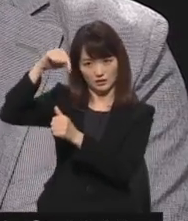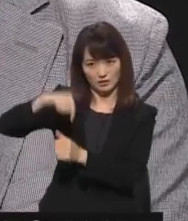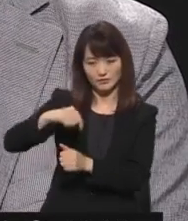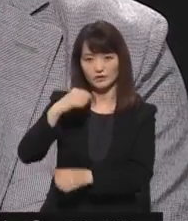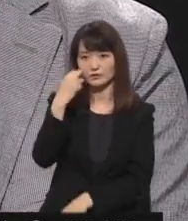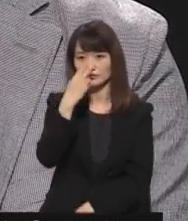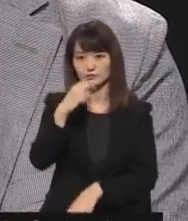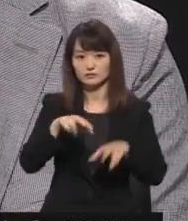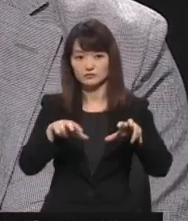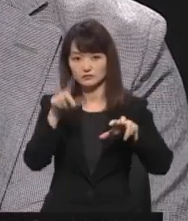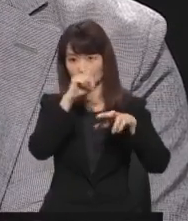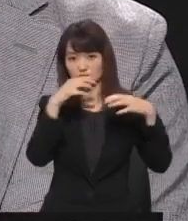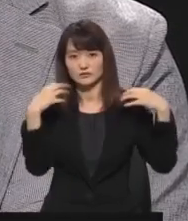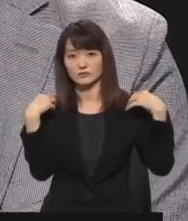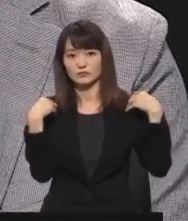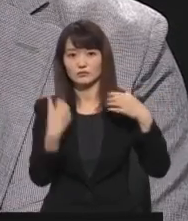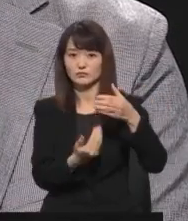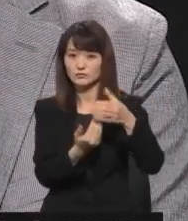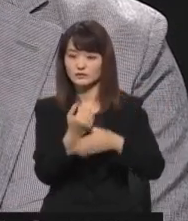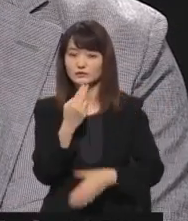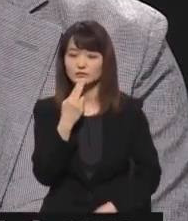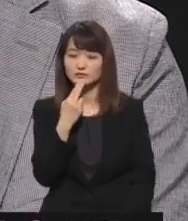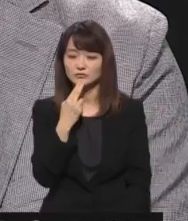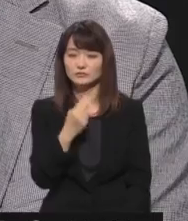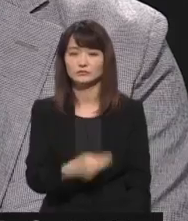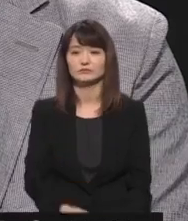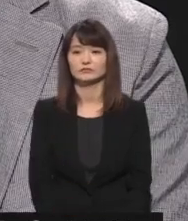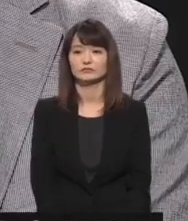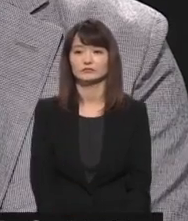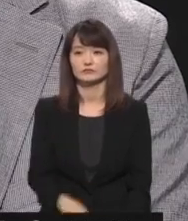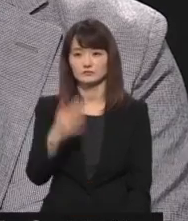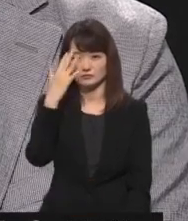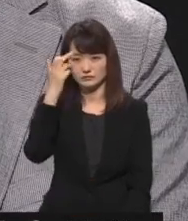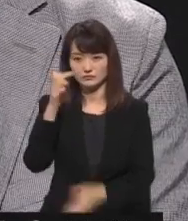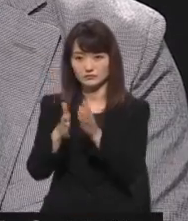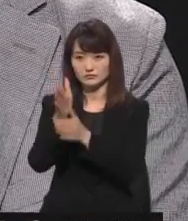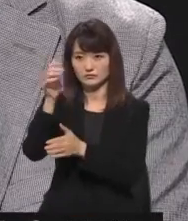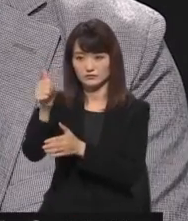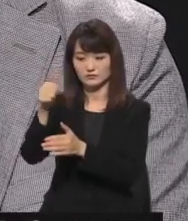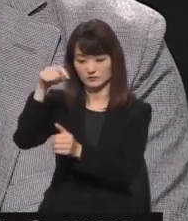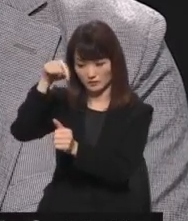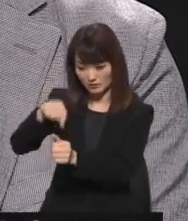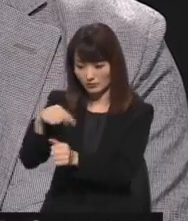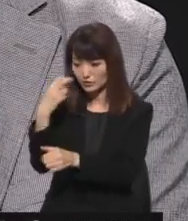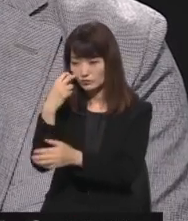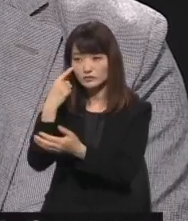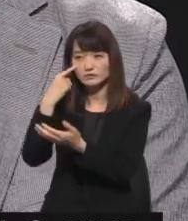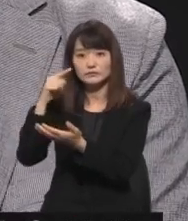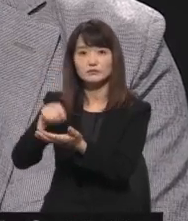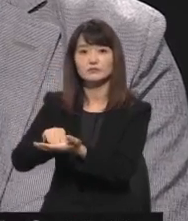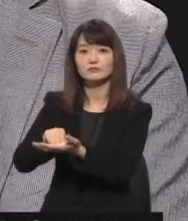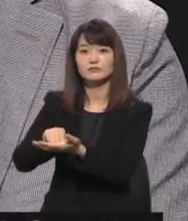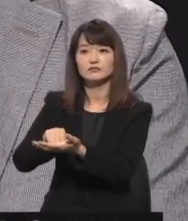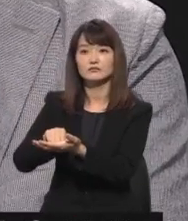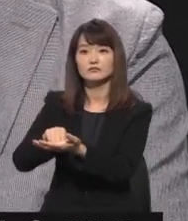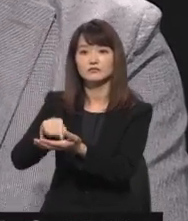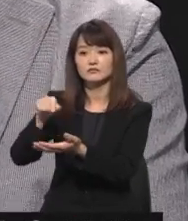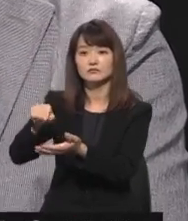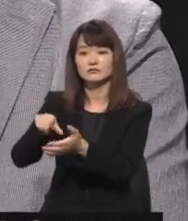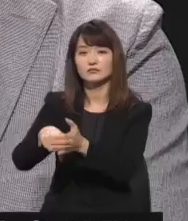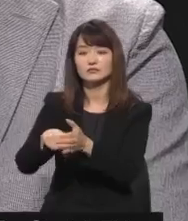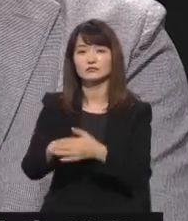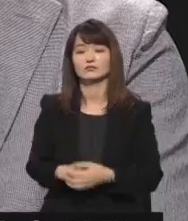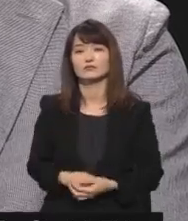저는 현 정부에서 일어날 수 없는 일이라 개인적으로 생각을 하구요 울 쌓아 명 수사 논란 에서 드러났듯이 그 당시 최대